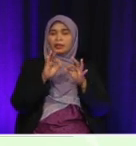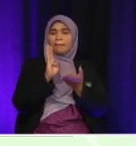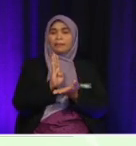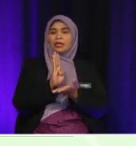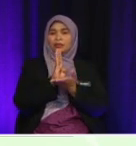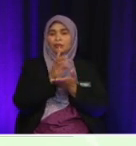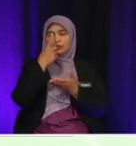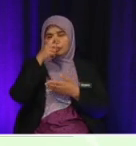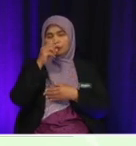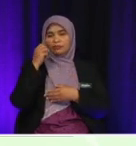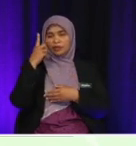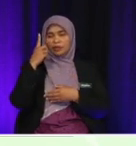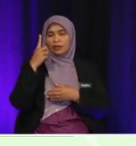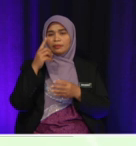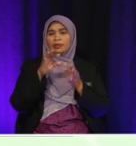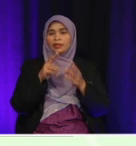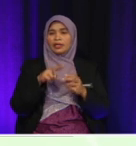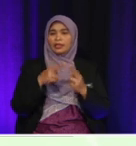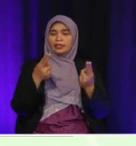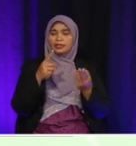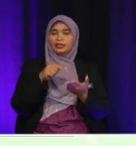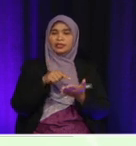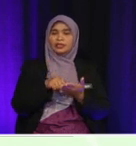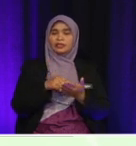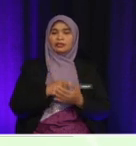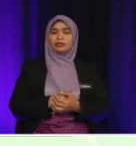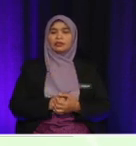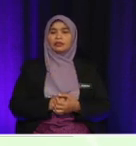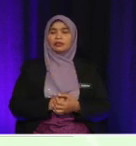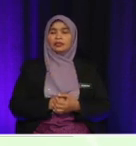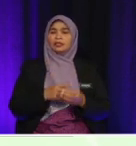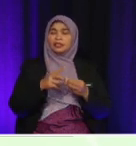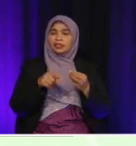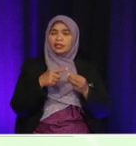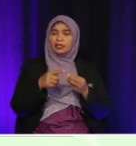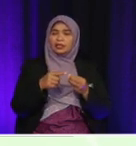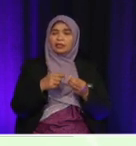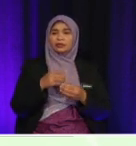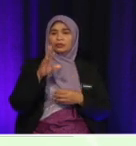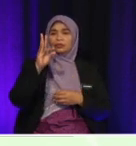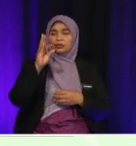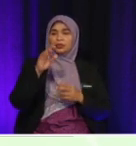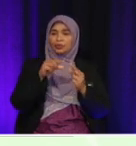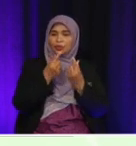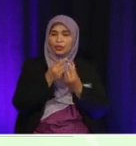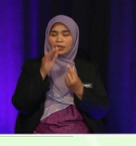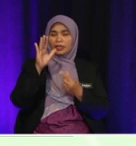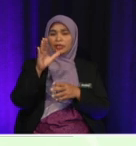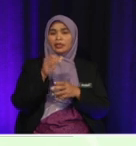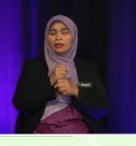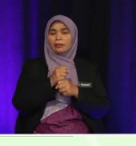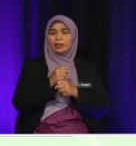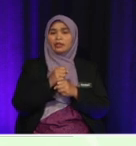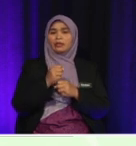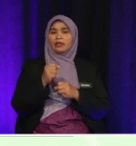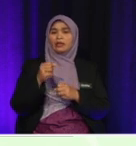untuk memahami hadis ini tentang apa Oh hadis ni tentang Tujuh golongan yang mendapat naungan Allah